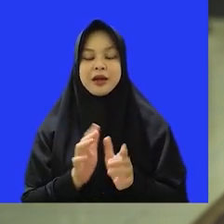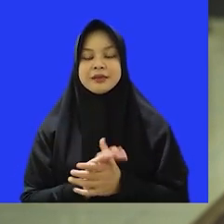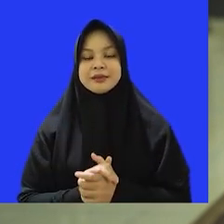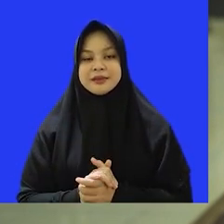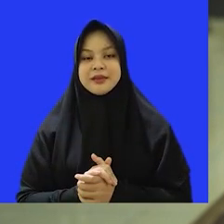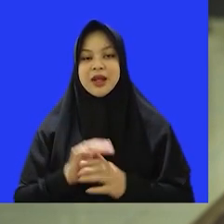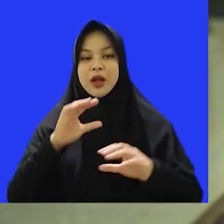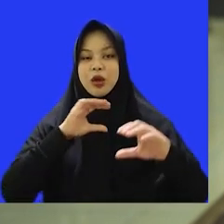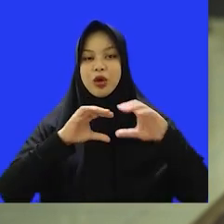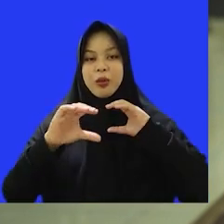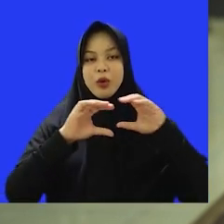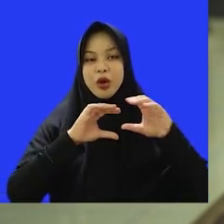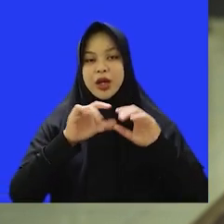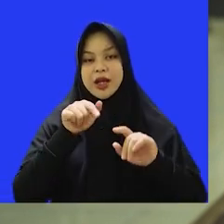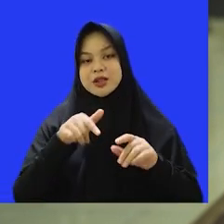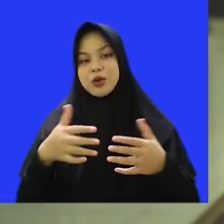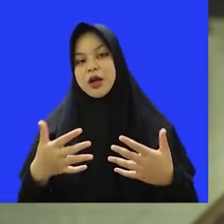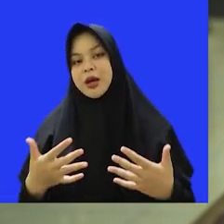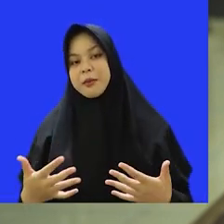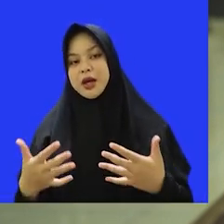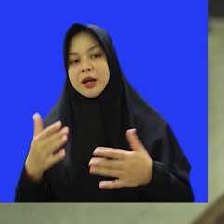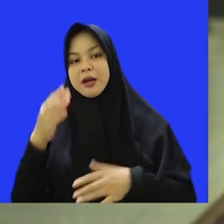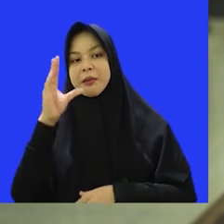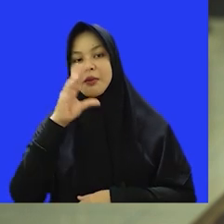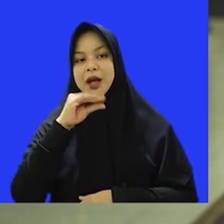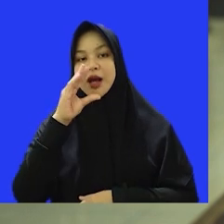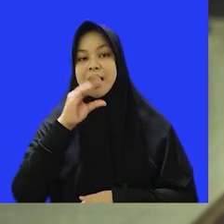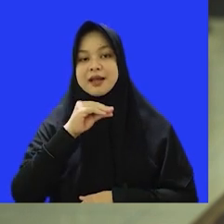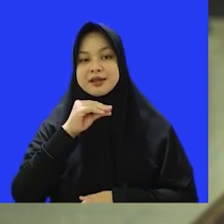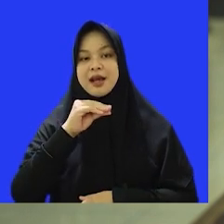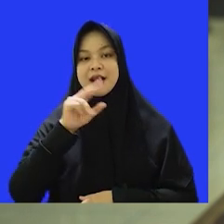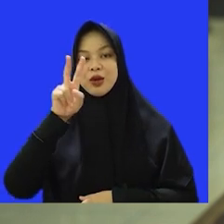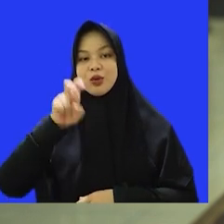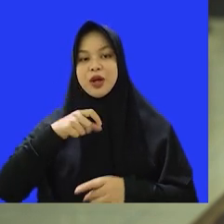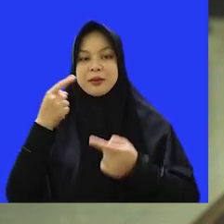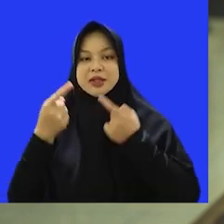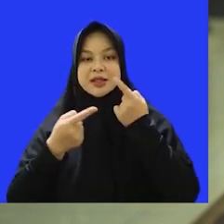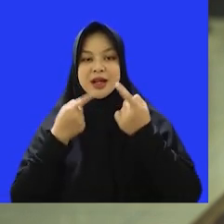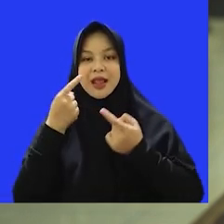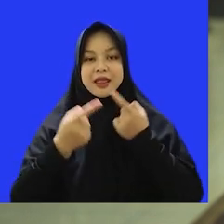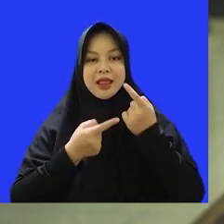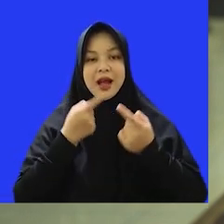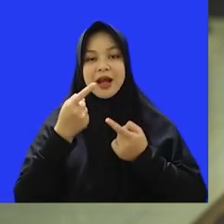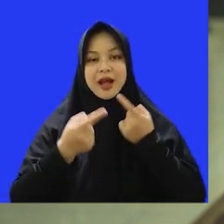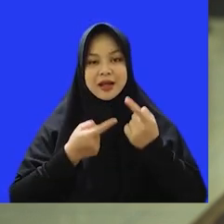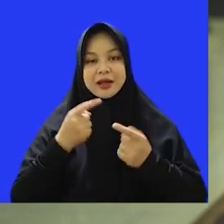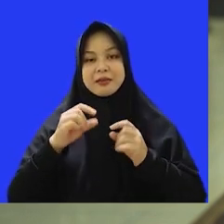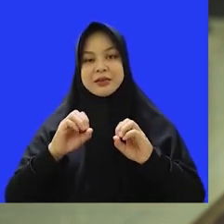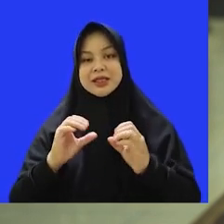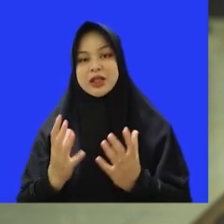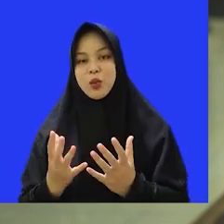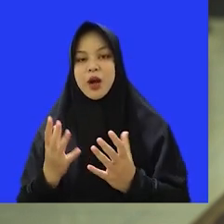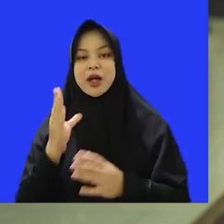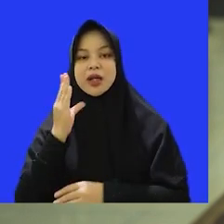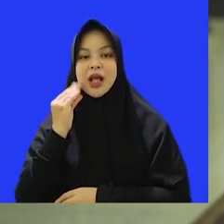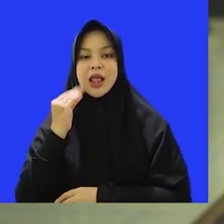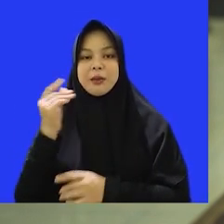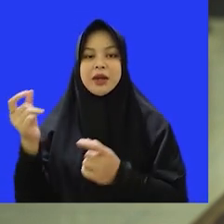hukum. Komunikasi yang dimaksud adalah bahasa yang digunakan untuk menceritakan kronologi peristiwa yang